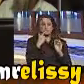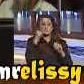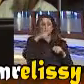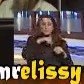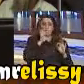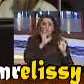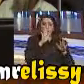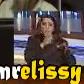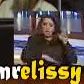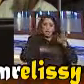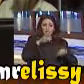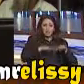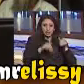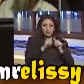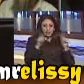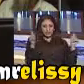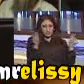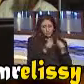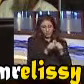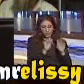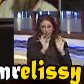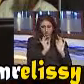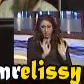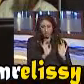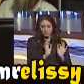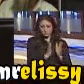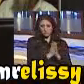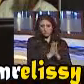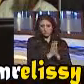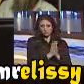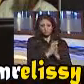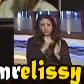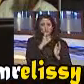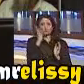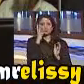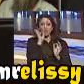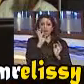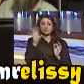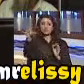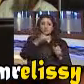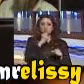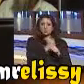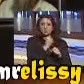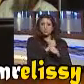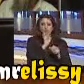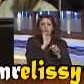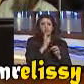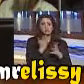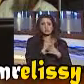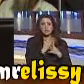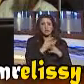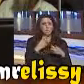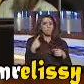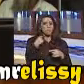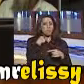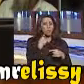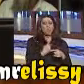الاجتماعية، ولابد من استغلال هذه الطاقات للشباب الذي أصيب بإحباط